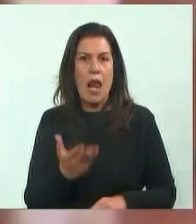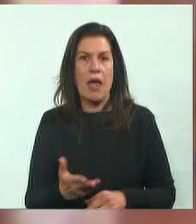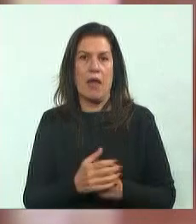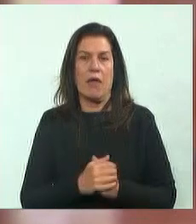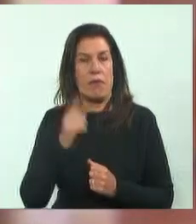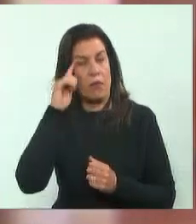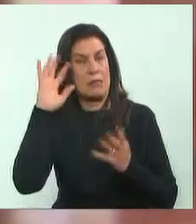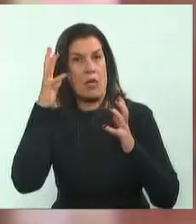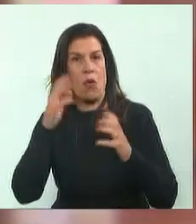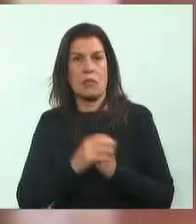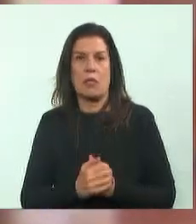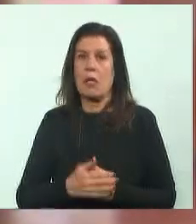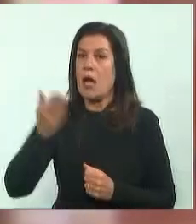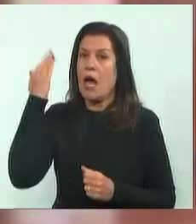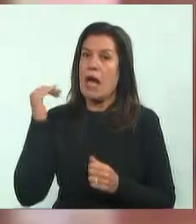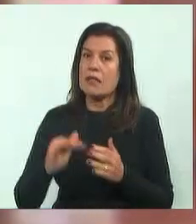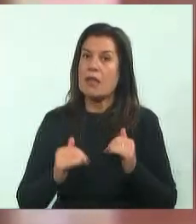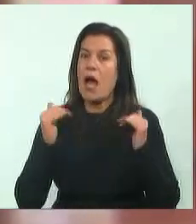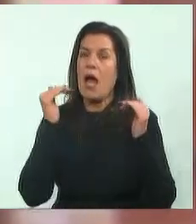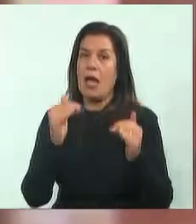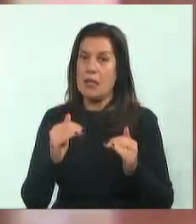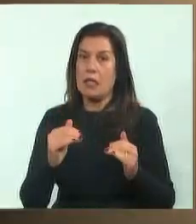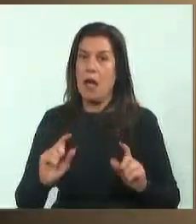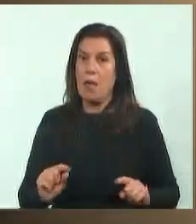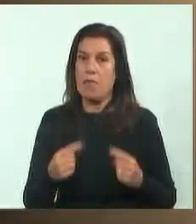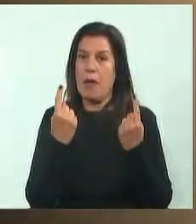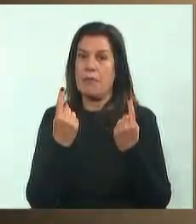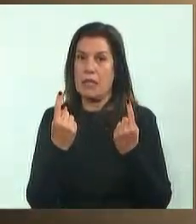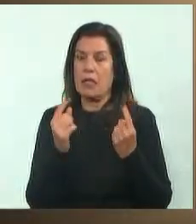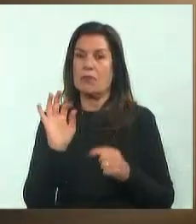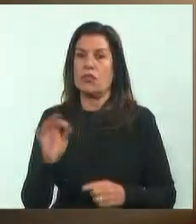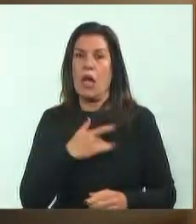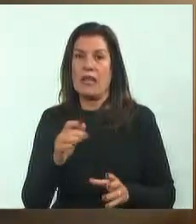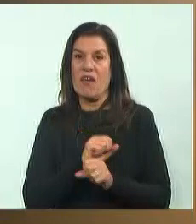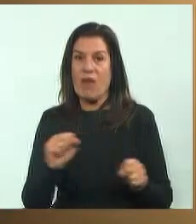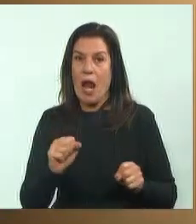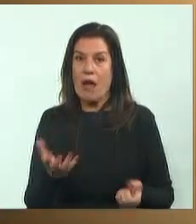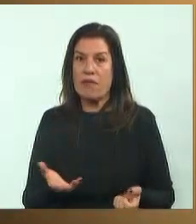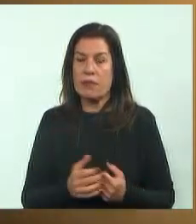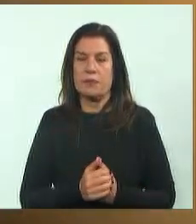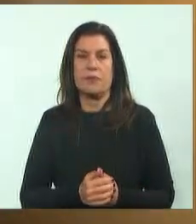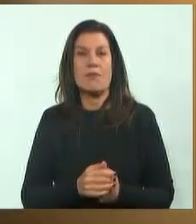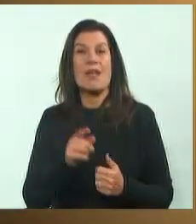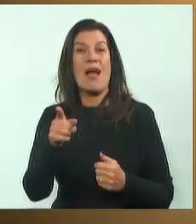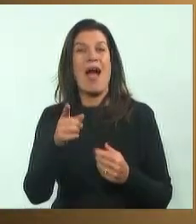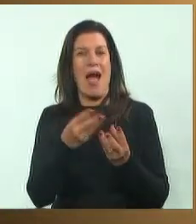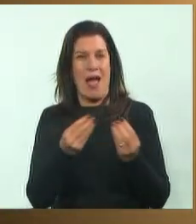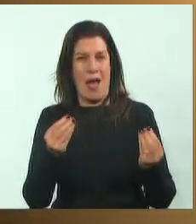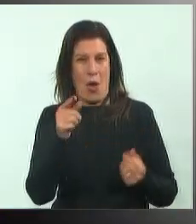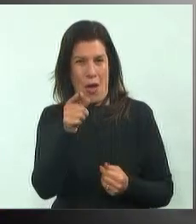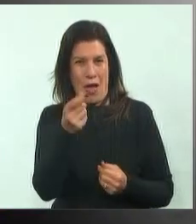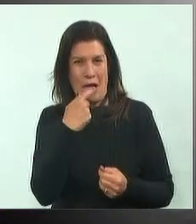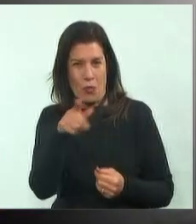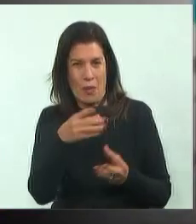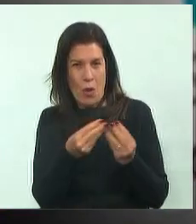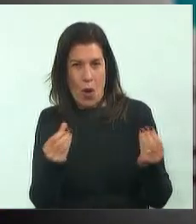הייתה עלייה באירועים מוחיים ובהתקפי לב. הכדורים האלה מכילים חומר שנקרא סבוטרמין, הם גורמים